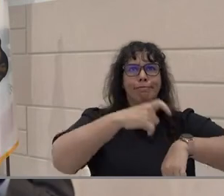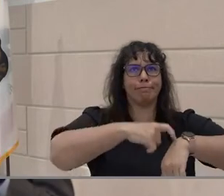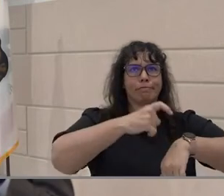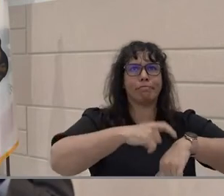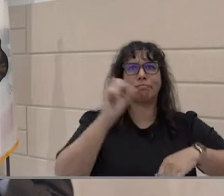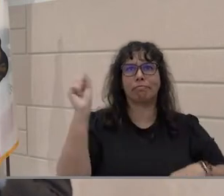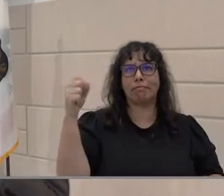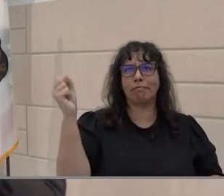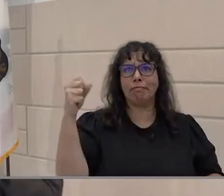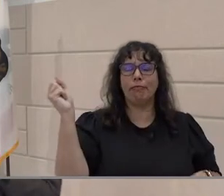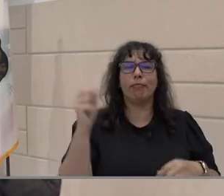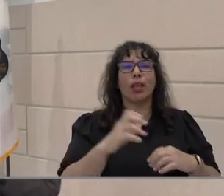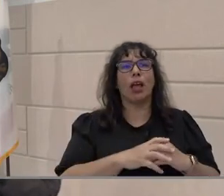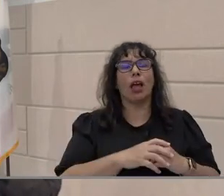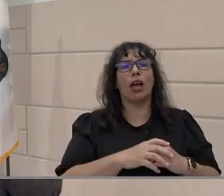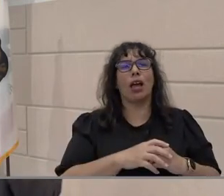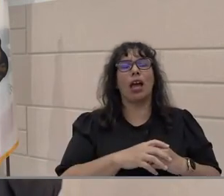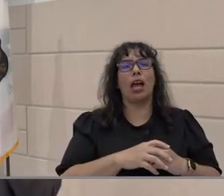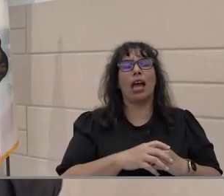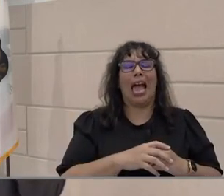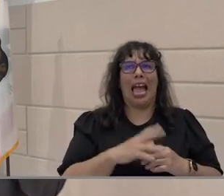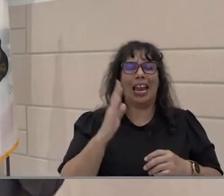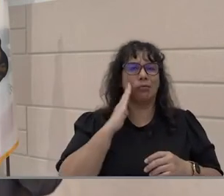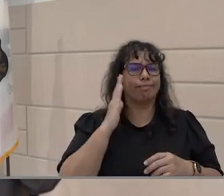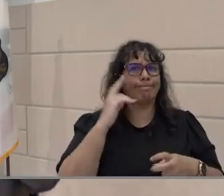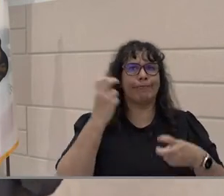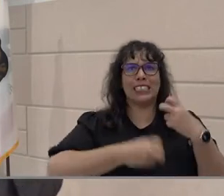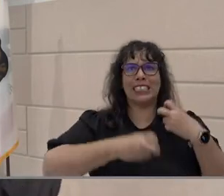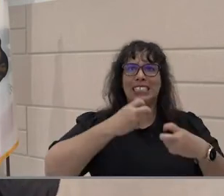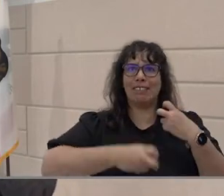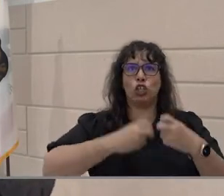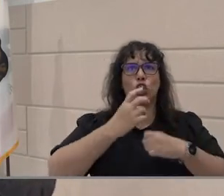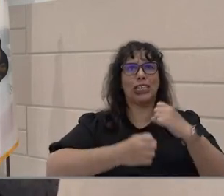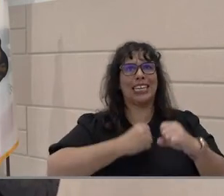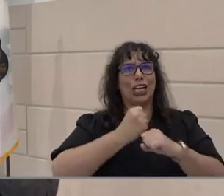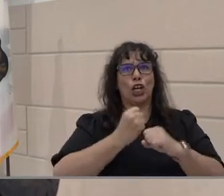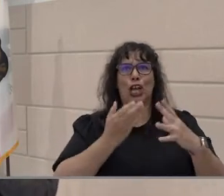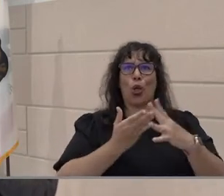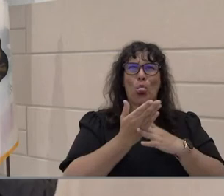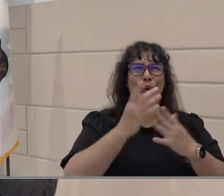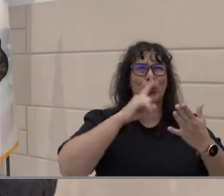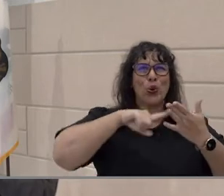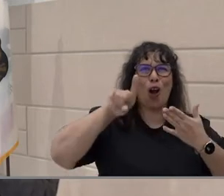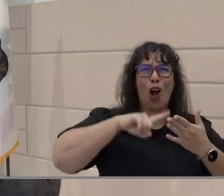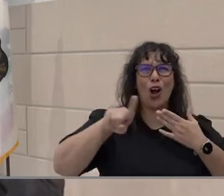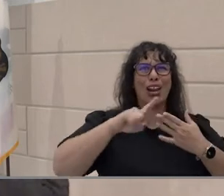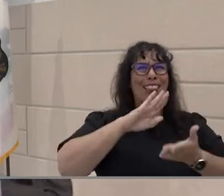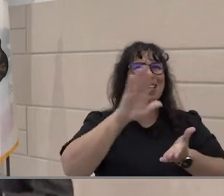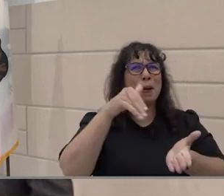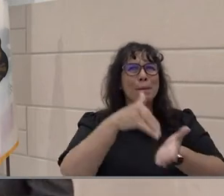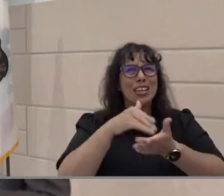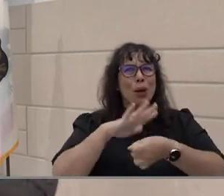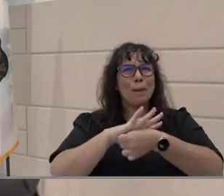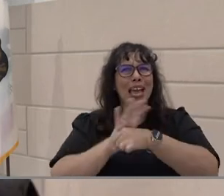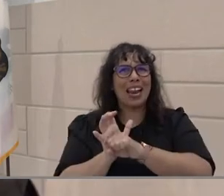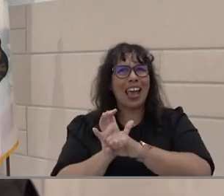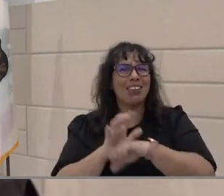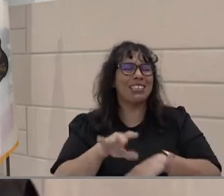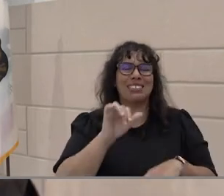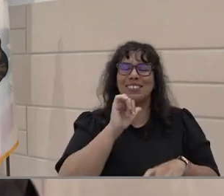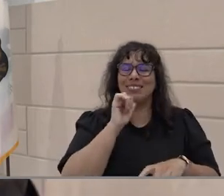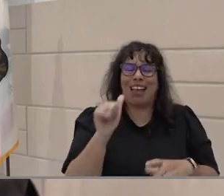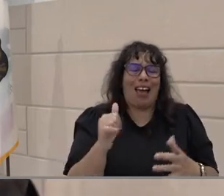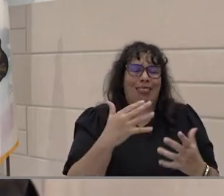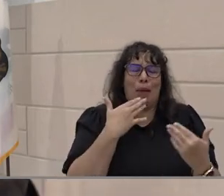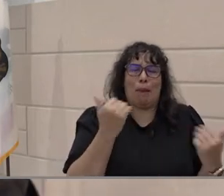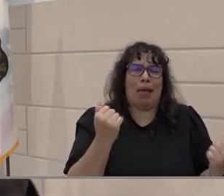ងបានបំពេញកិច្ចការយ៉ាងល្អណាស់ក្នុងឆ្លៀឆ្លងកាត់ឆ្នាំដ៏សែនលំបាកដែលយើងមានជំងឺកូវី